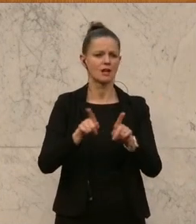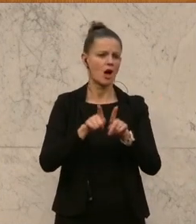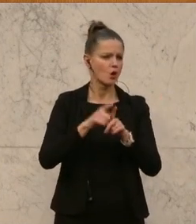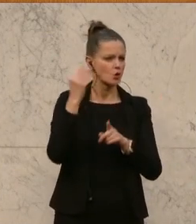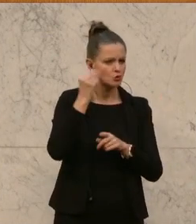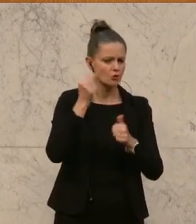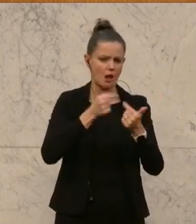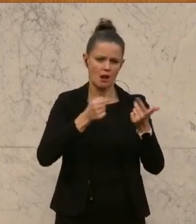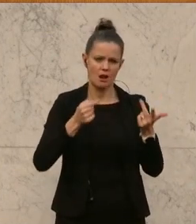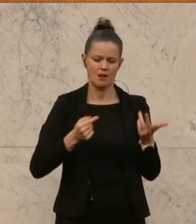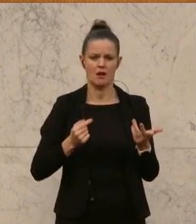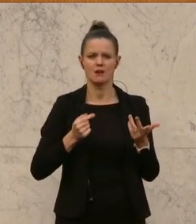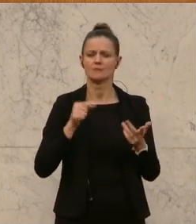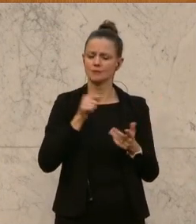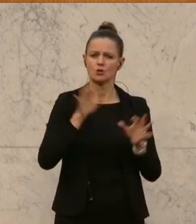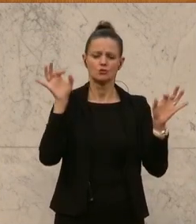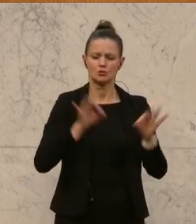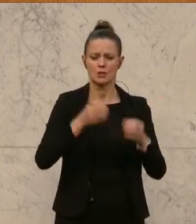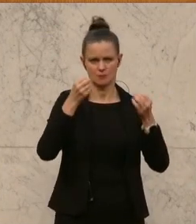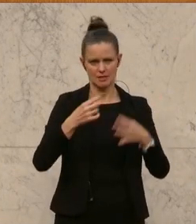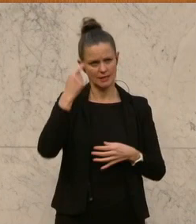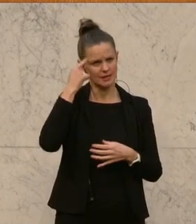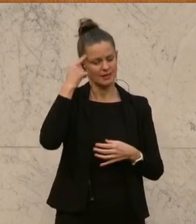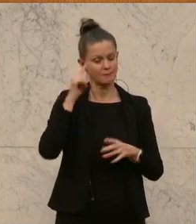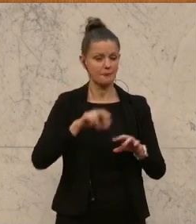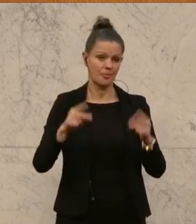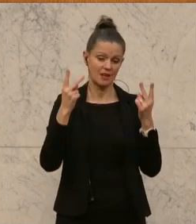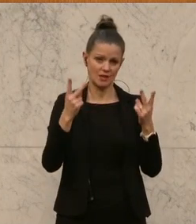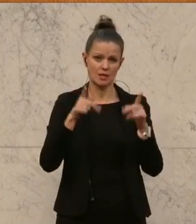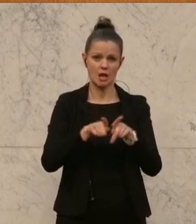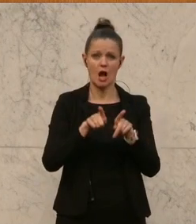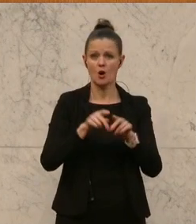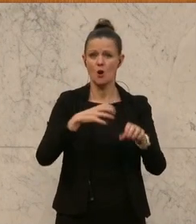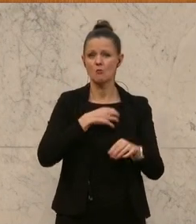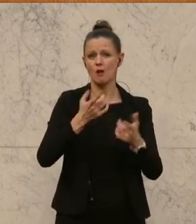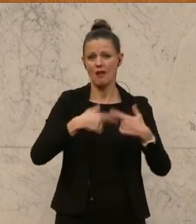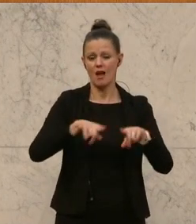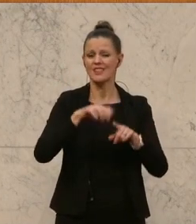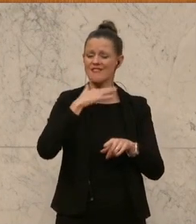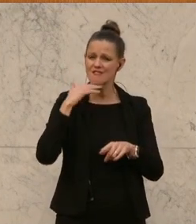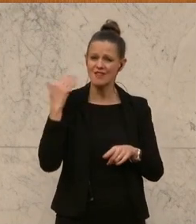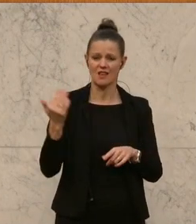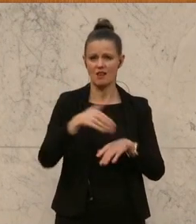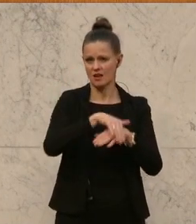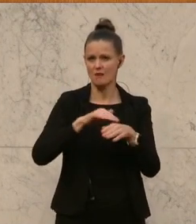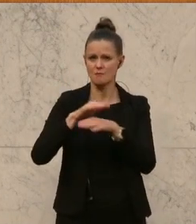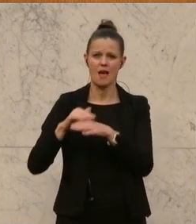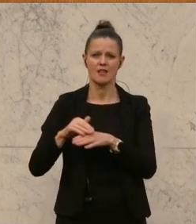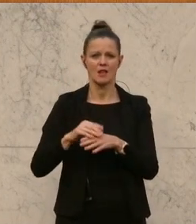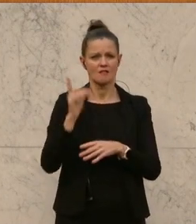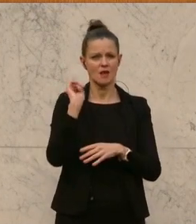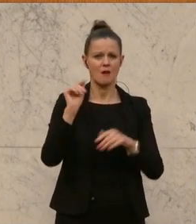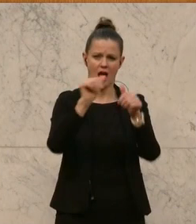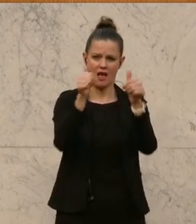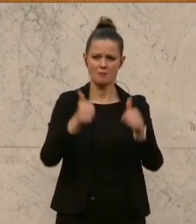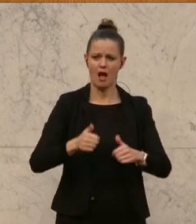gedenken alljährlich dieser schlimmen Ereignisse, was wichtig ist. Und auch viele Gemeinden im Burgenland haben Mahnmäler,